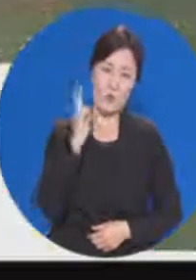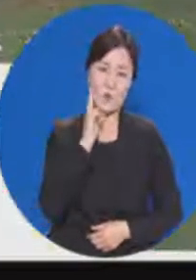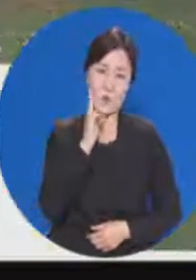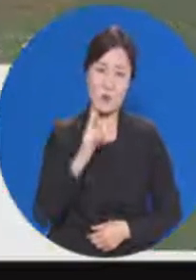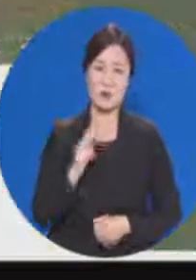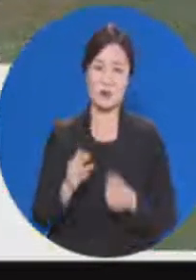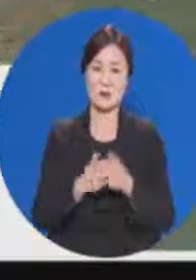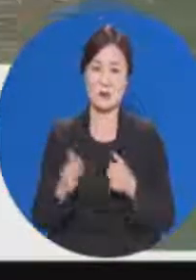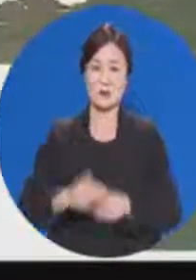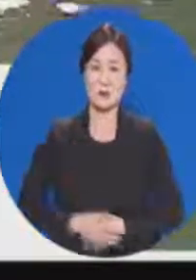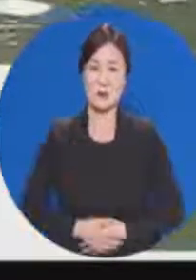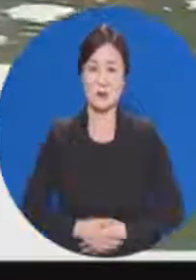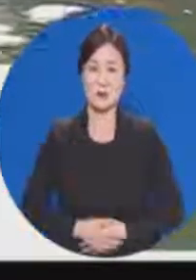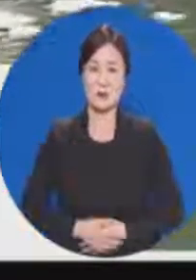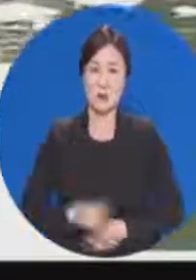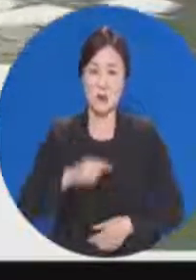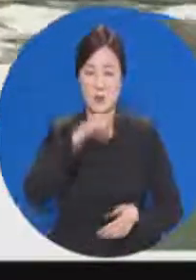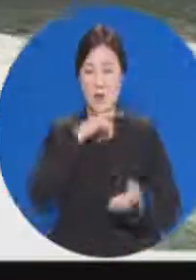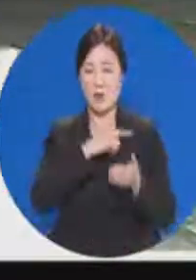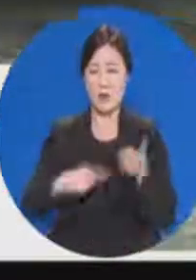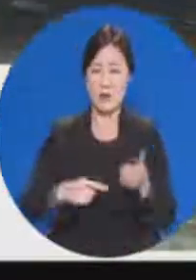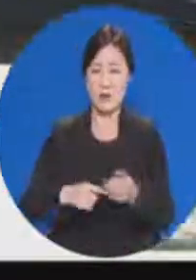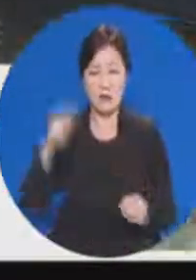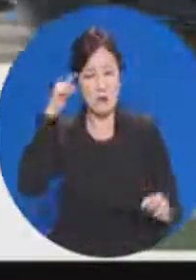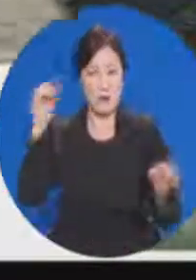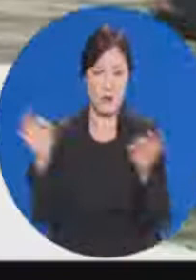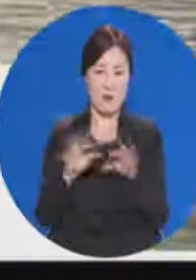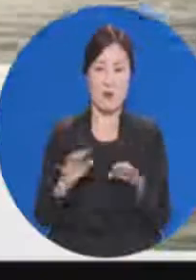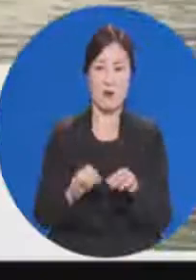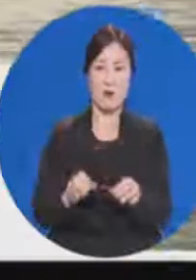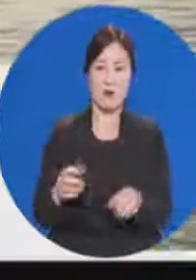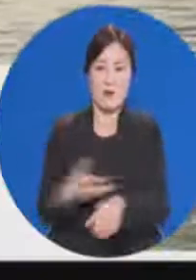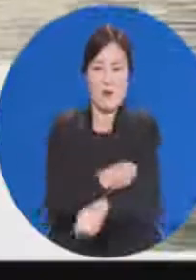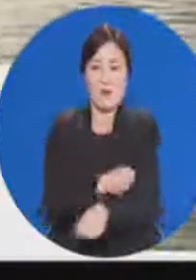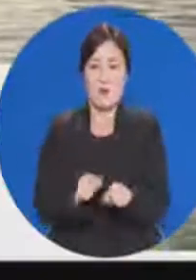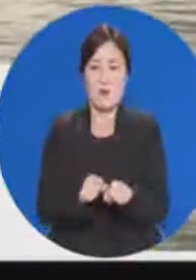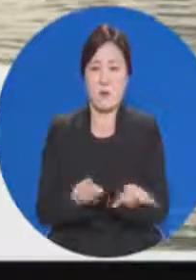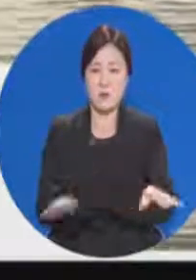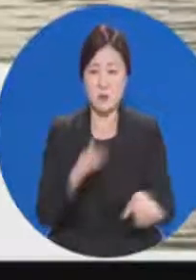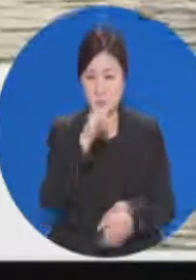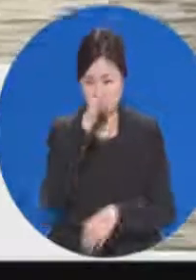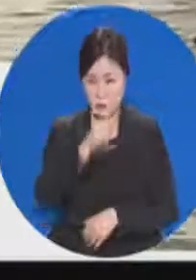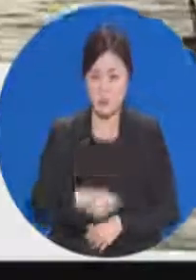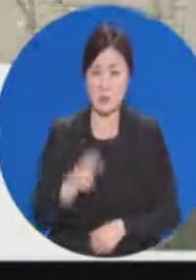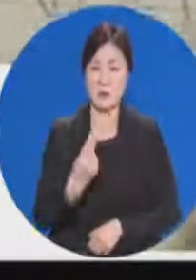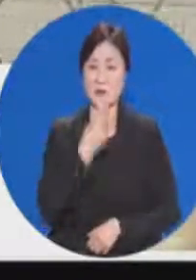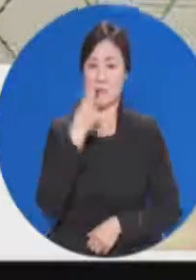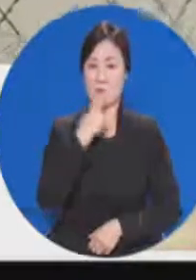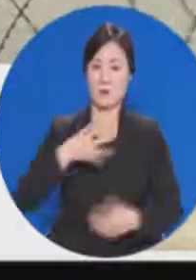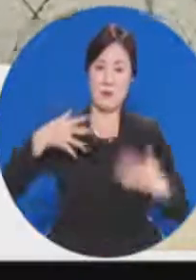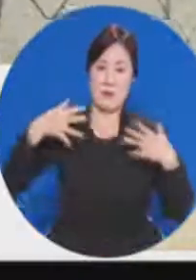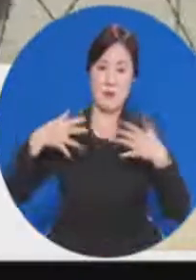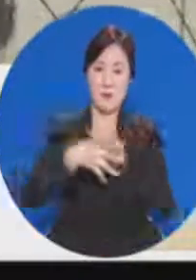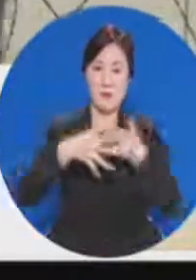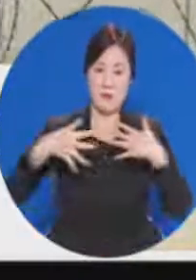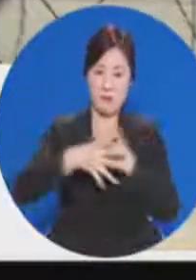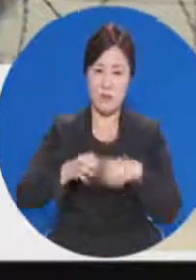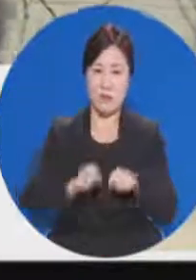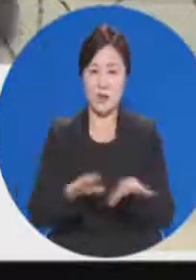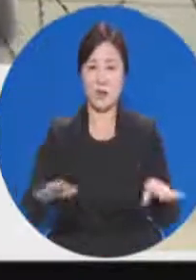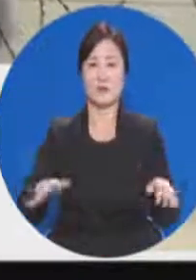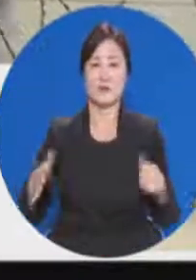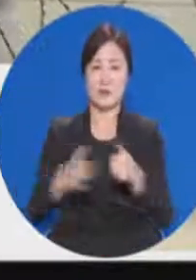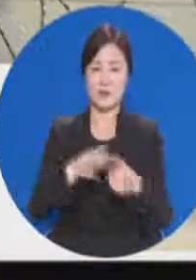많기 때문에 이 피해가 예상치 못한 경우에 이제 굉장히 많이 확산될 수 있고 이게 또 공기를